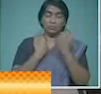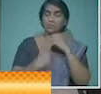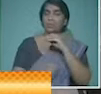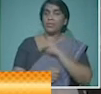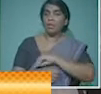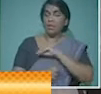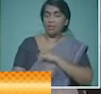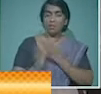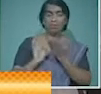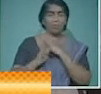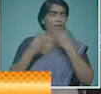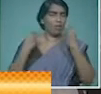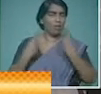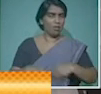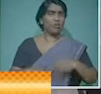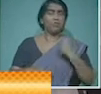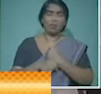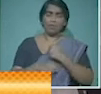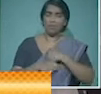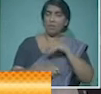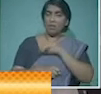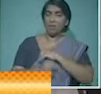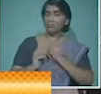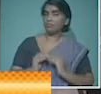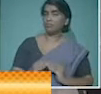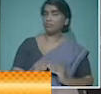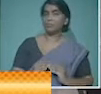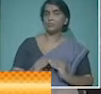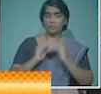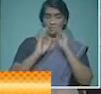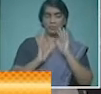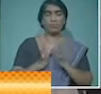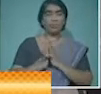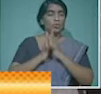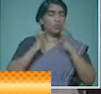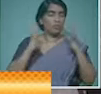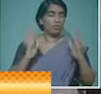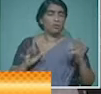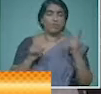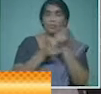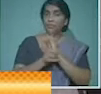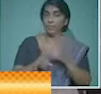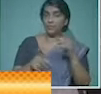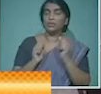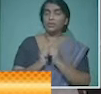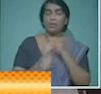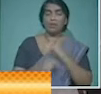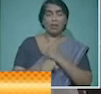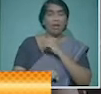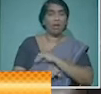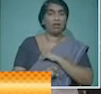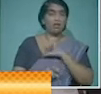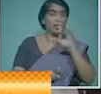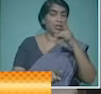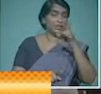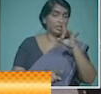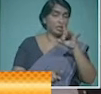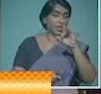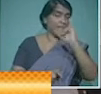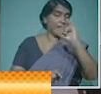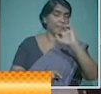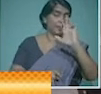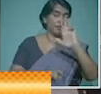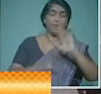கடந்த 2003 ஆண்டு அரச நிறுவனங்களை மறுசீரமைப்புக்கு உட்படுத்தி இருந்தால் இந்த நட்டம் ஏற்பட்டிருக்காது. எனினும்